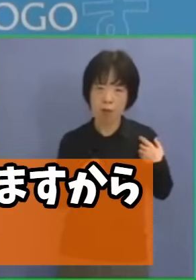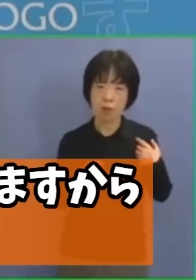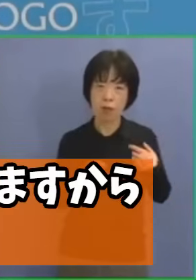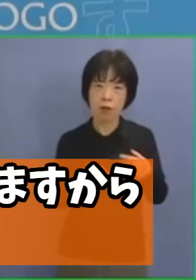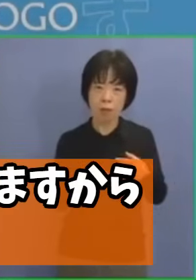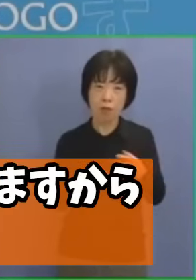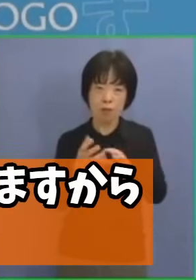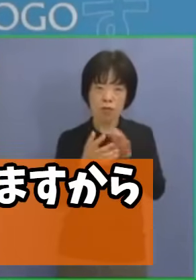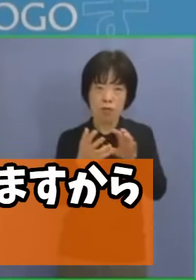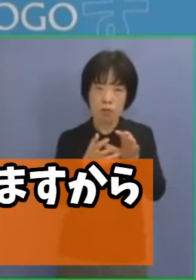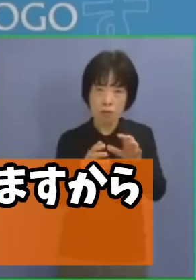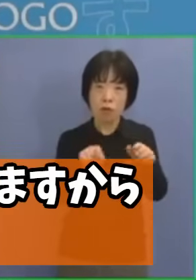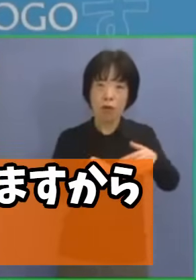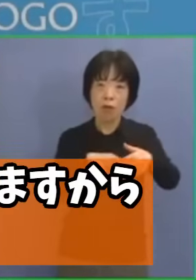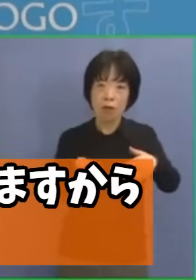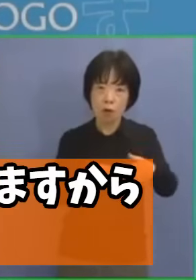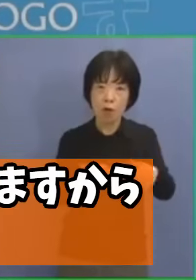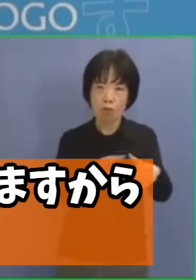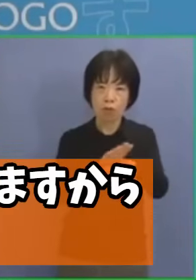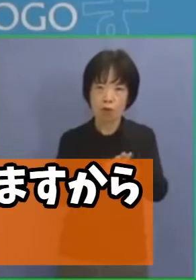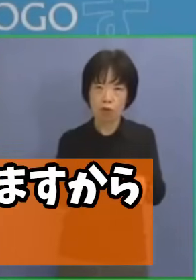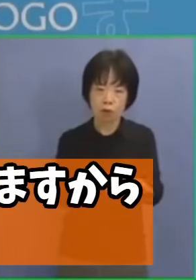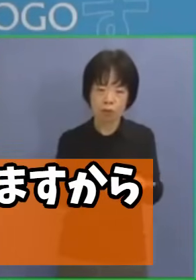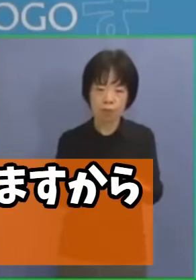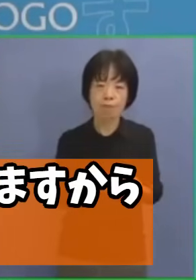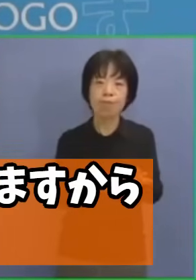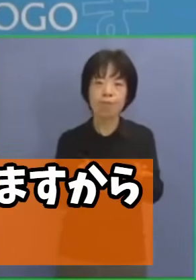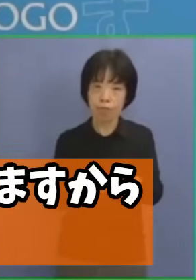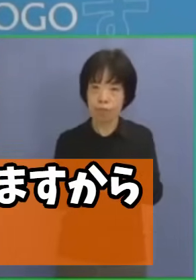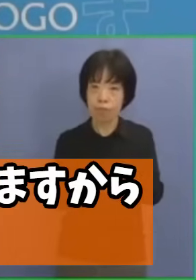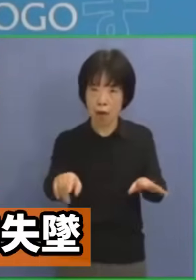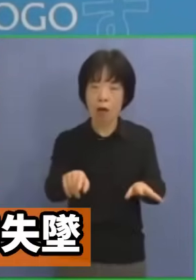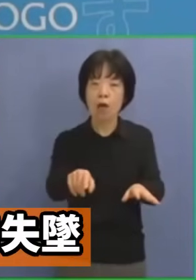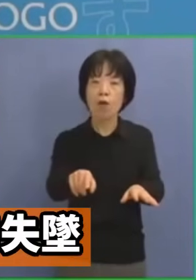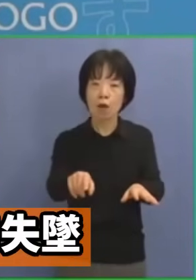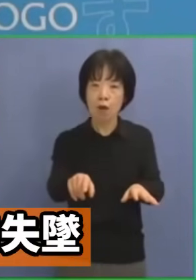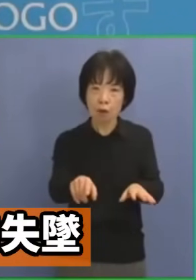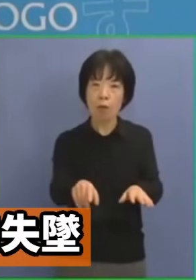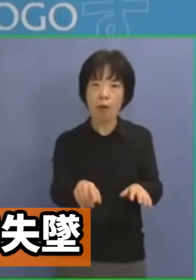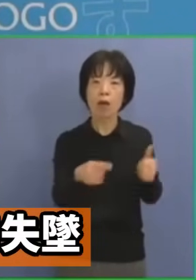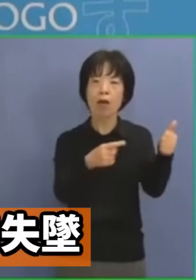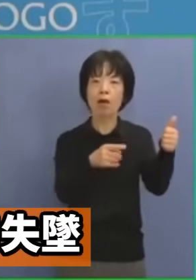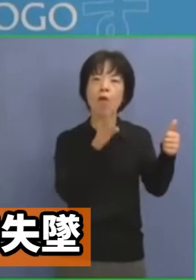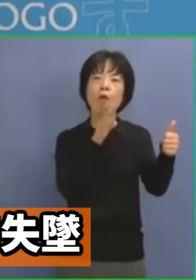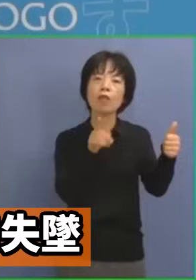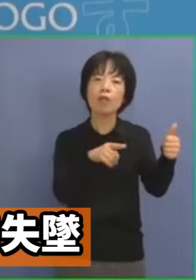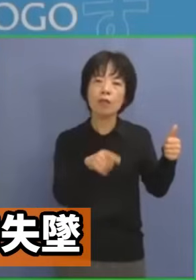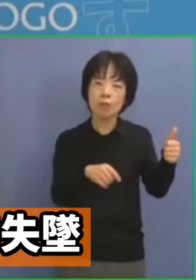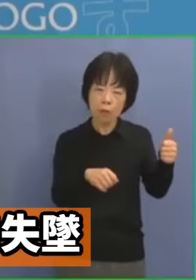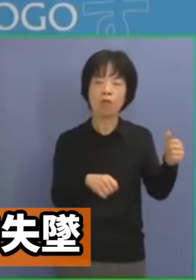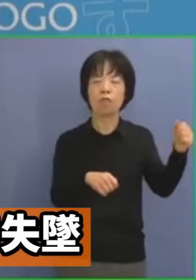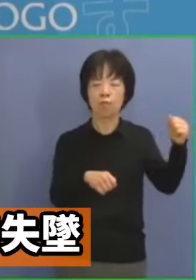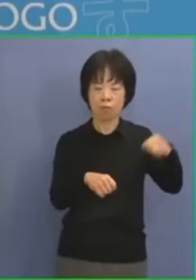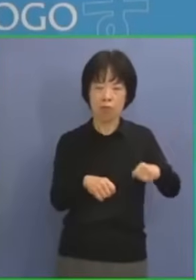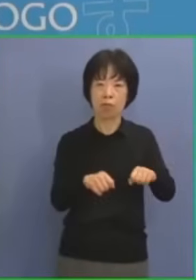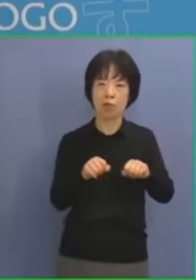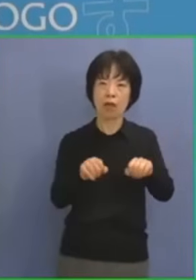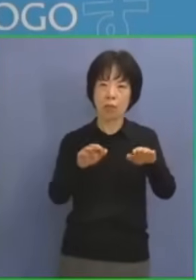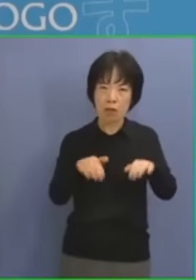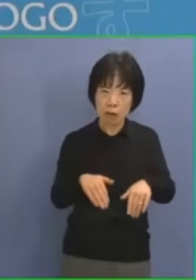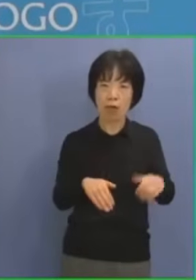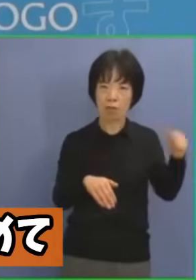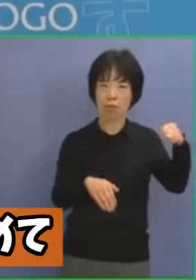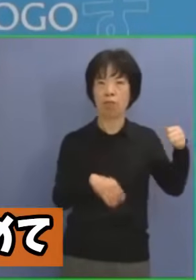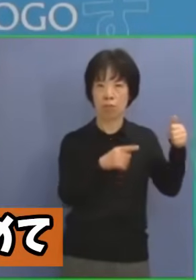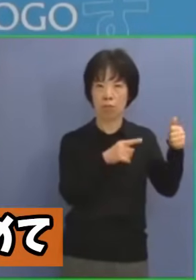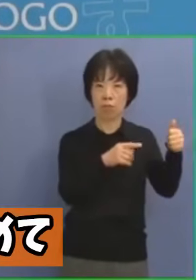っぱりこう作ったっていうことを、まあ、本人も認めてますから、でそれはやっぱり名誉毀損や信用失墜、まあ、県のや